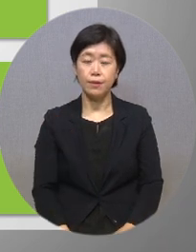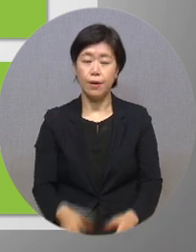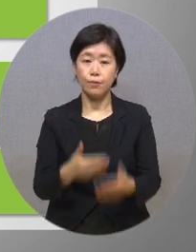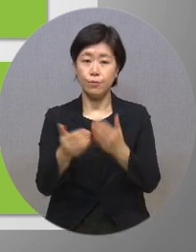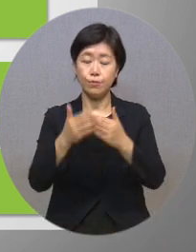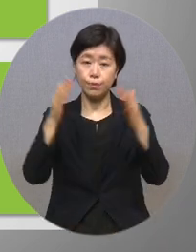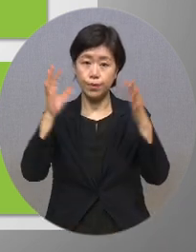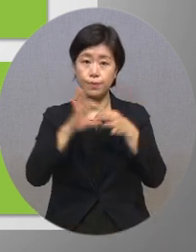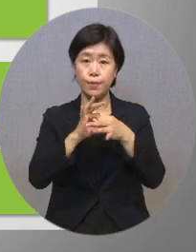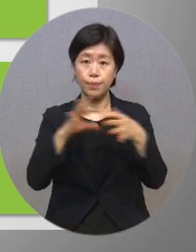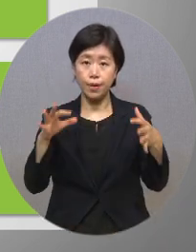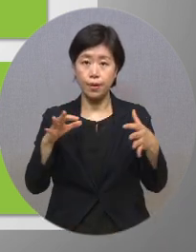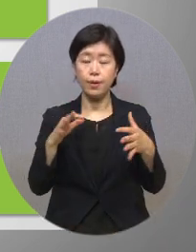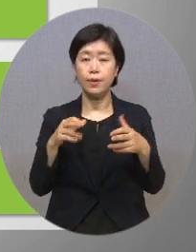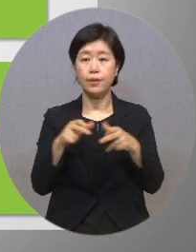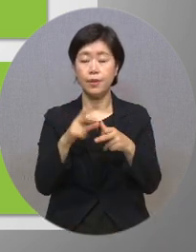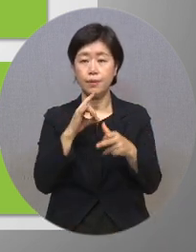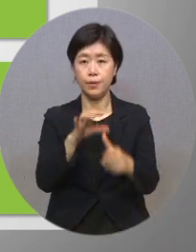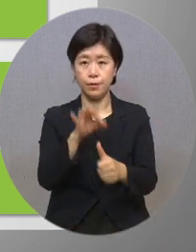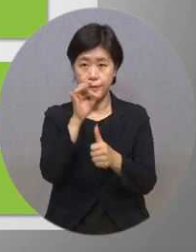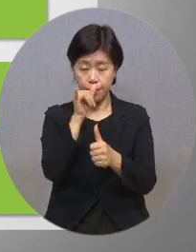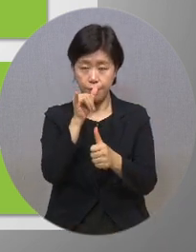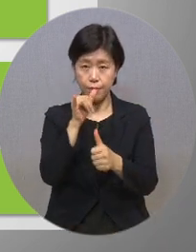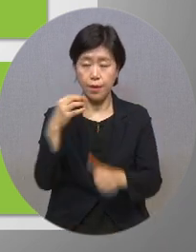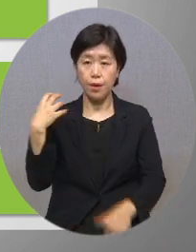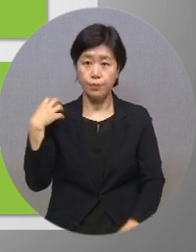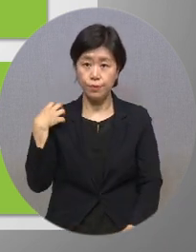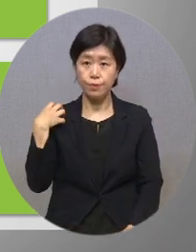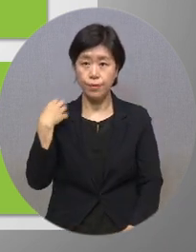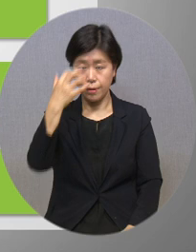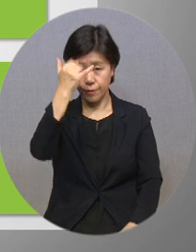채용합니다. 담당지사는 충남지사입니다.